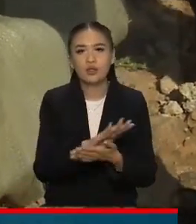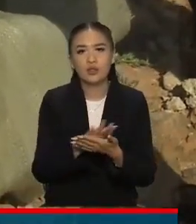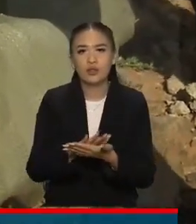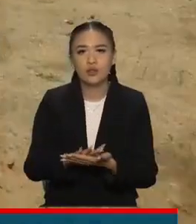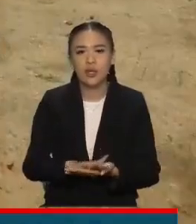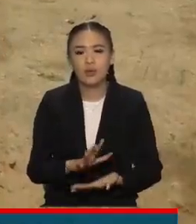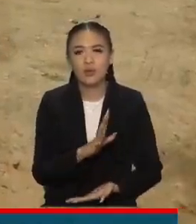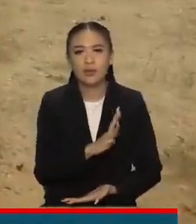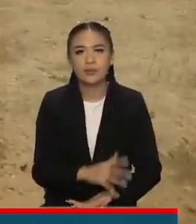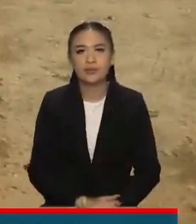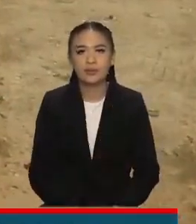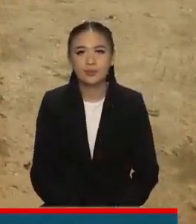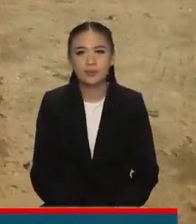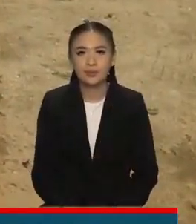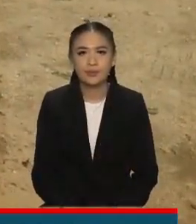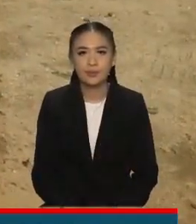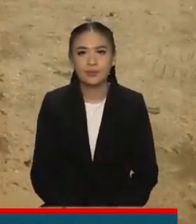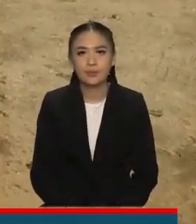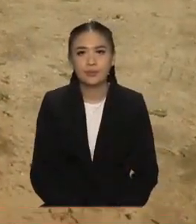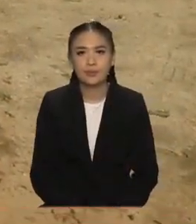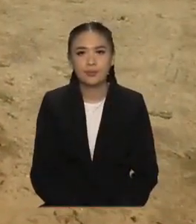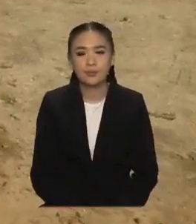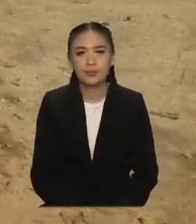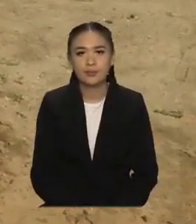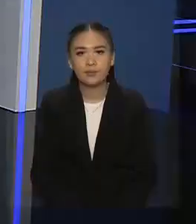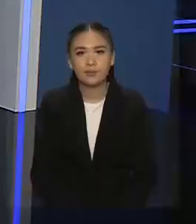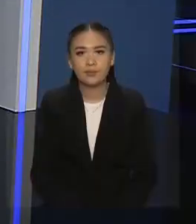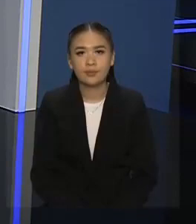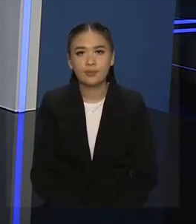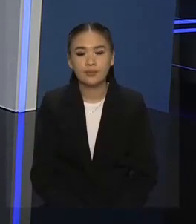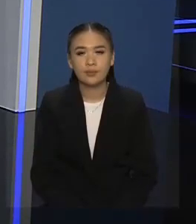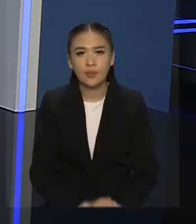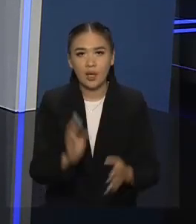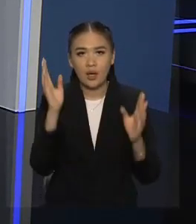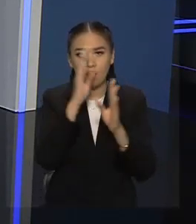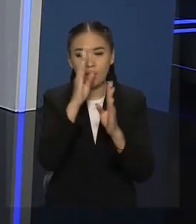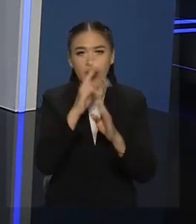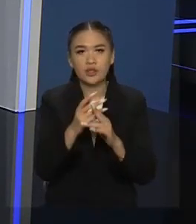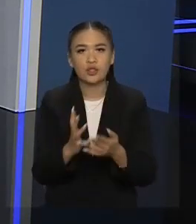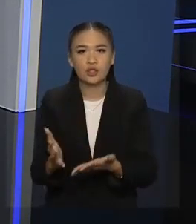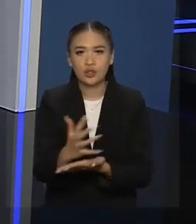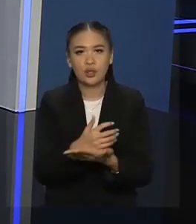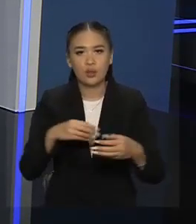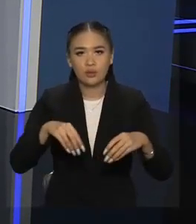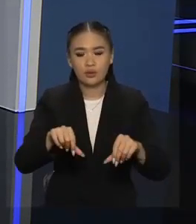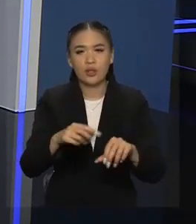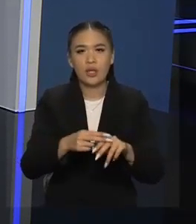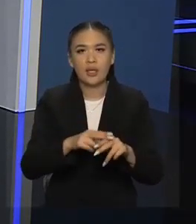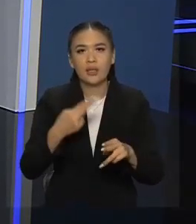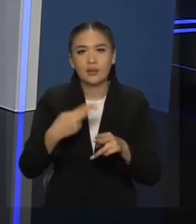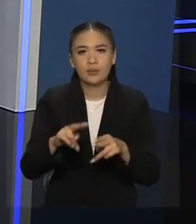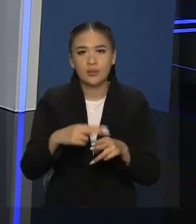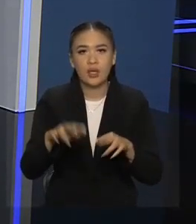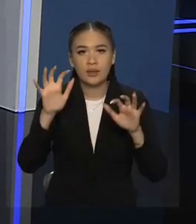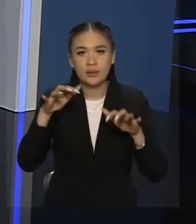айнадай етіп тазалады. Мұхтар Өміртай, Жібек жолы. Аурая астық жинауға кедері келтіріп жатыр. Жауын